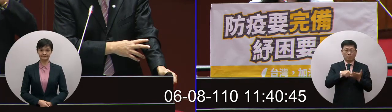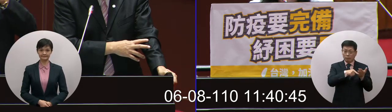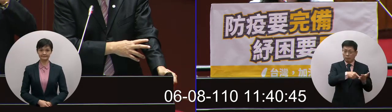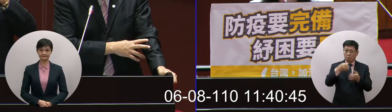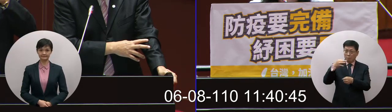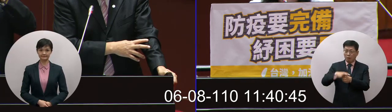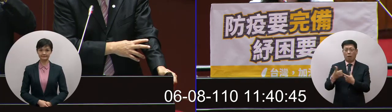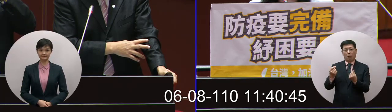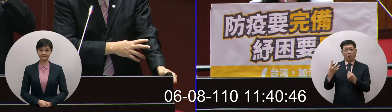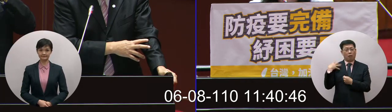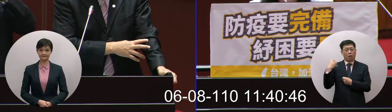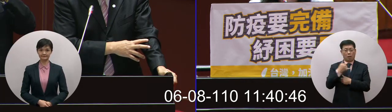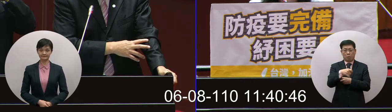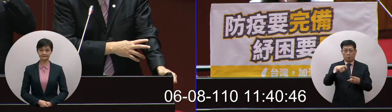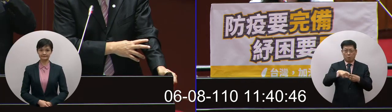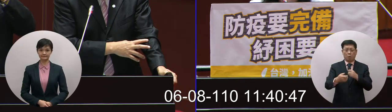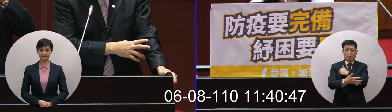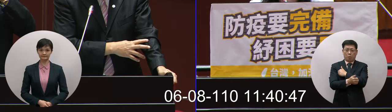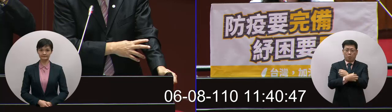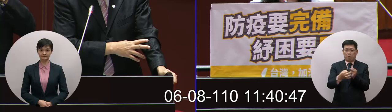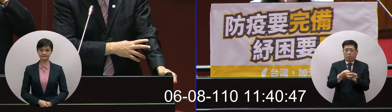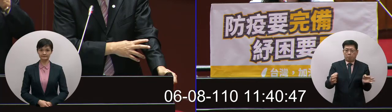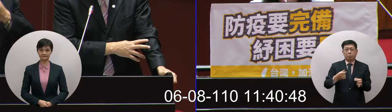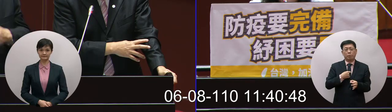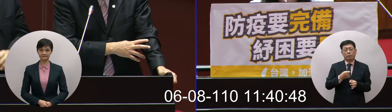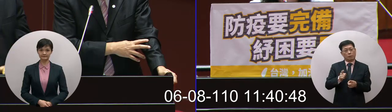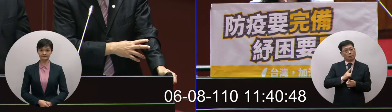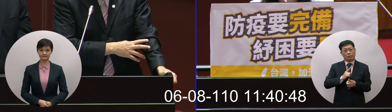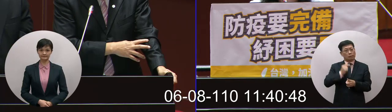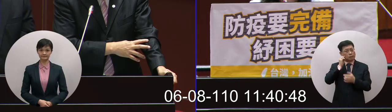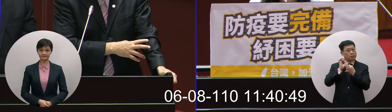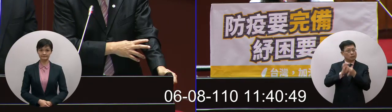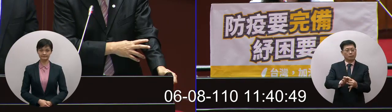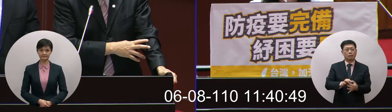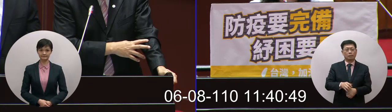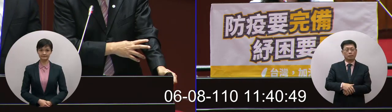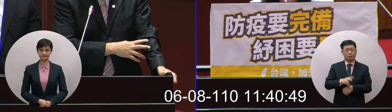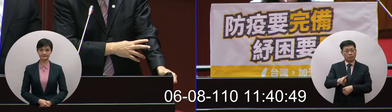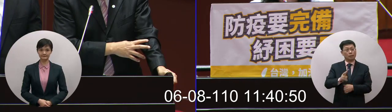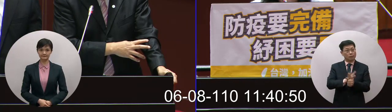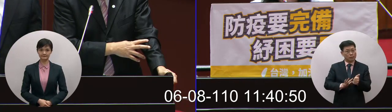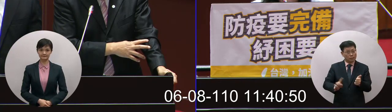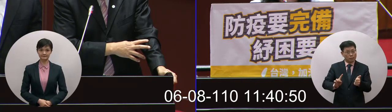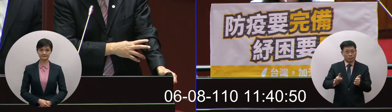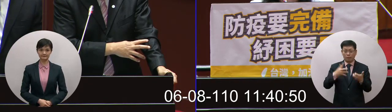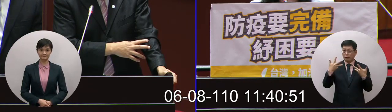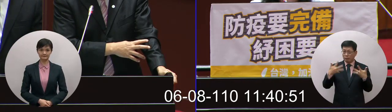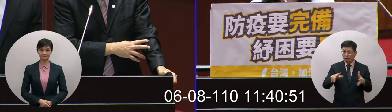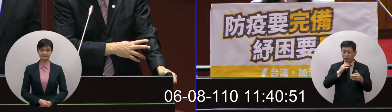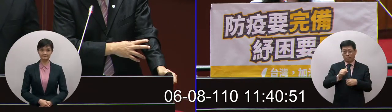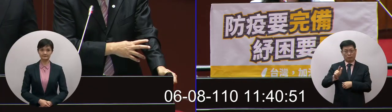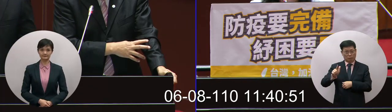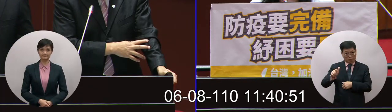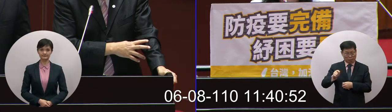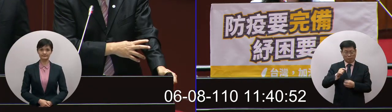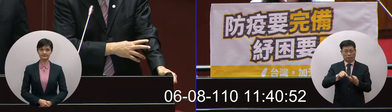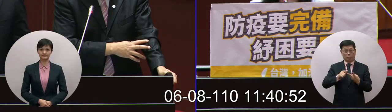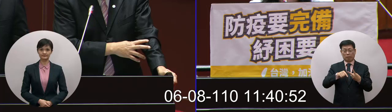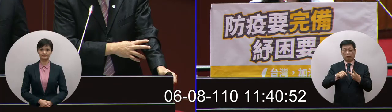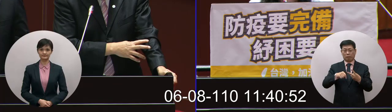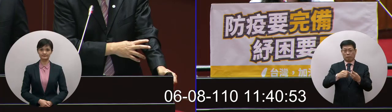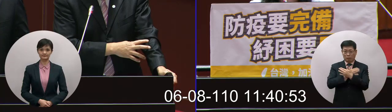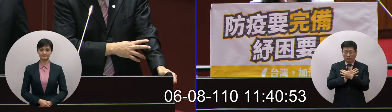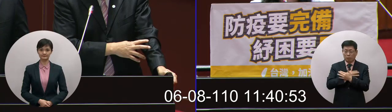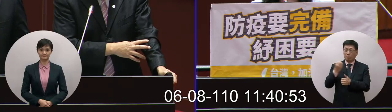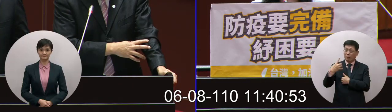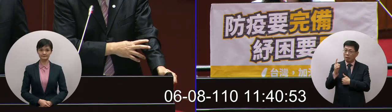他仍然需要发给员工教职员的部分薪水的部分，他也没有办法持续下去，所以导致了现在我们也收到非常多的教职员方的声音，